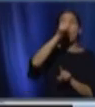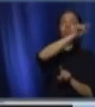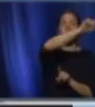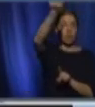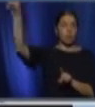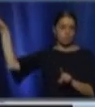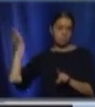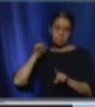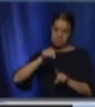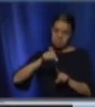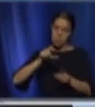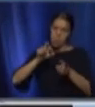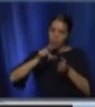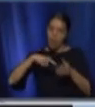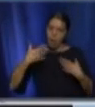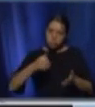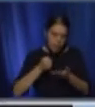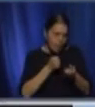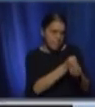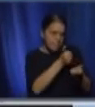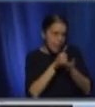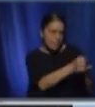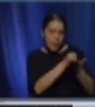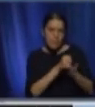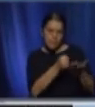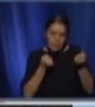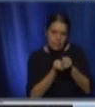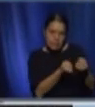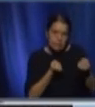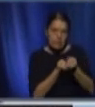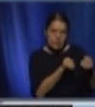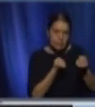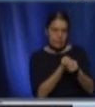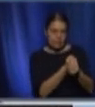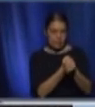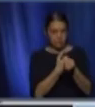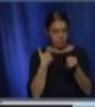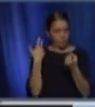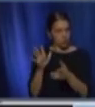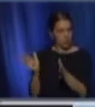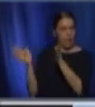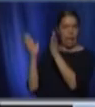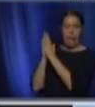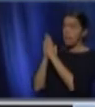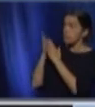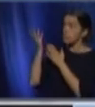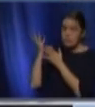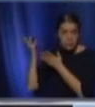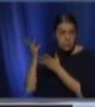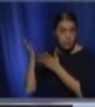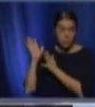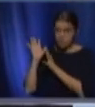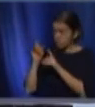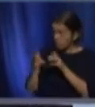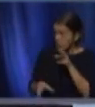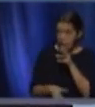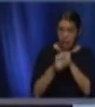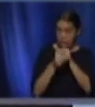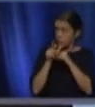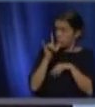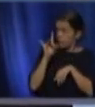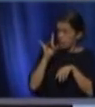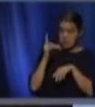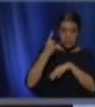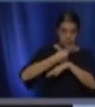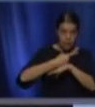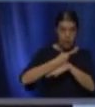J'ai posé des questions aujourd'hui sur les retards afin d'obtenir de l'aide. Certains m'ont dit que c'était assez